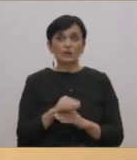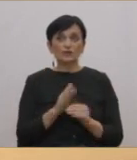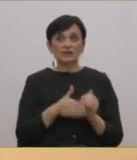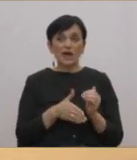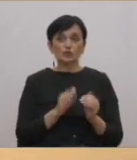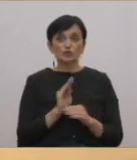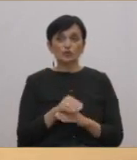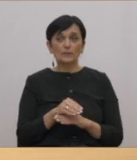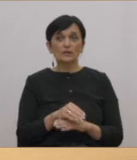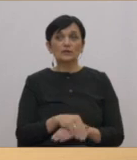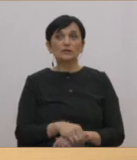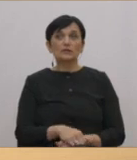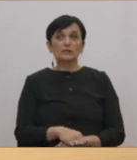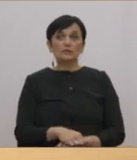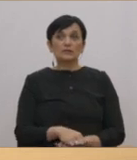დაასრულები.